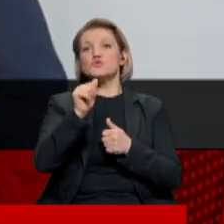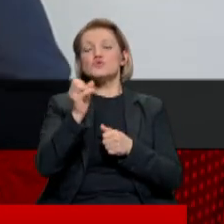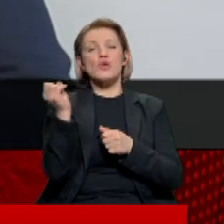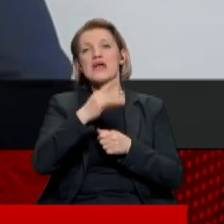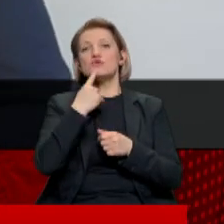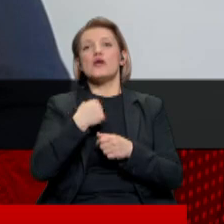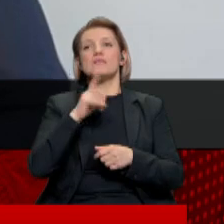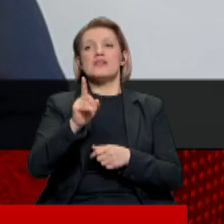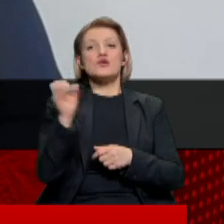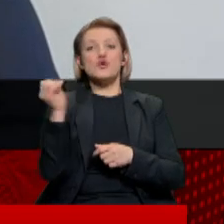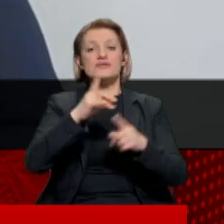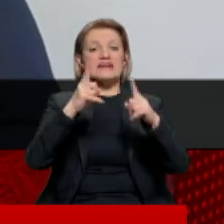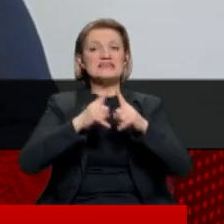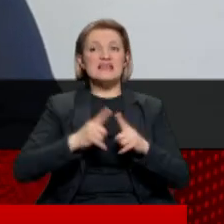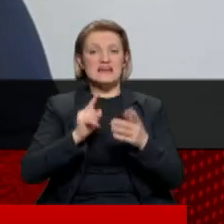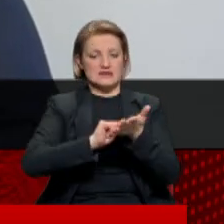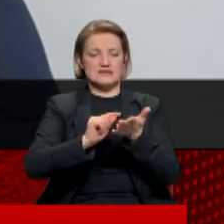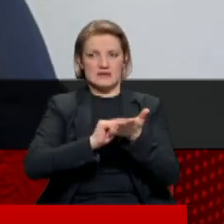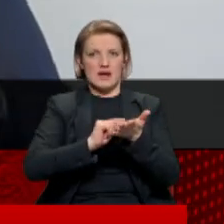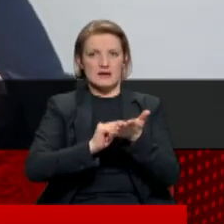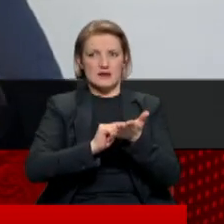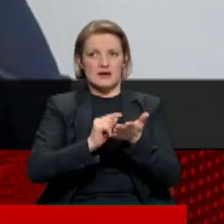bir. Gönderdiği sayıları